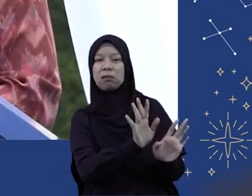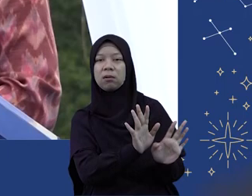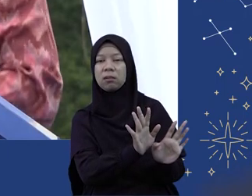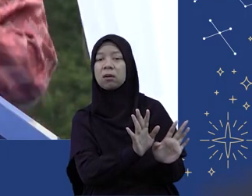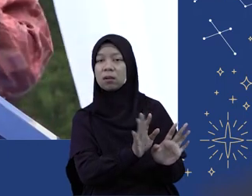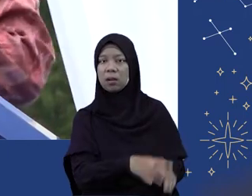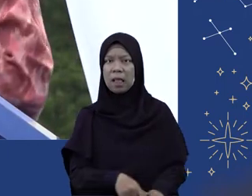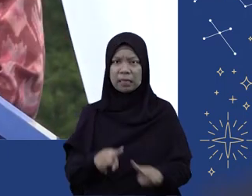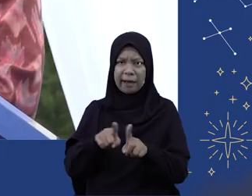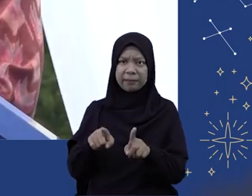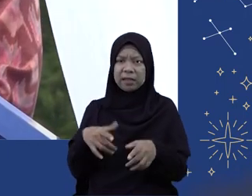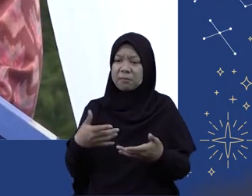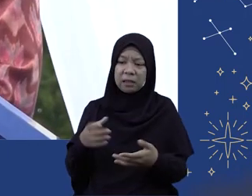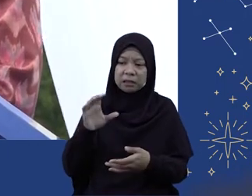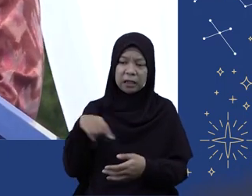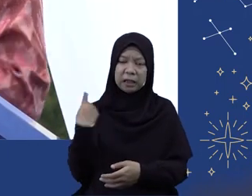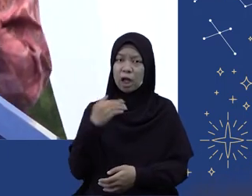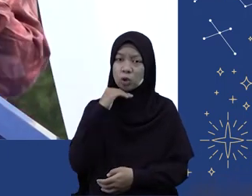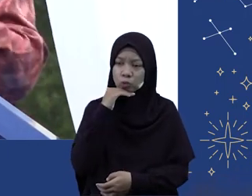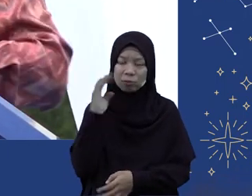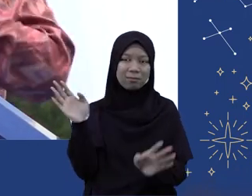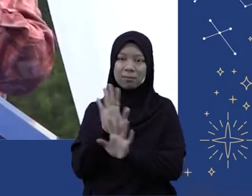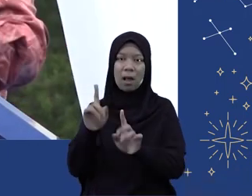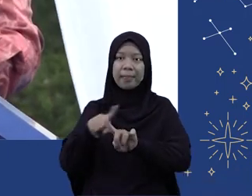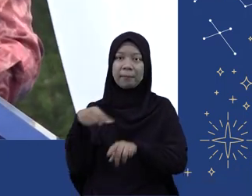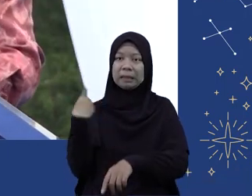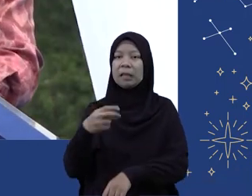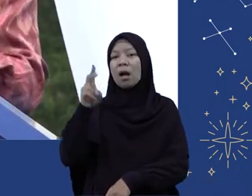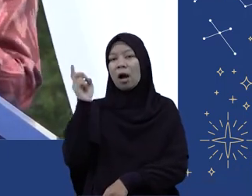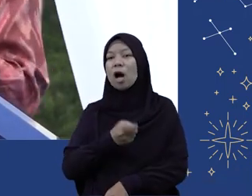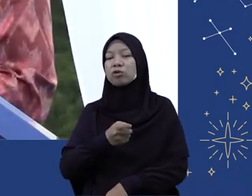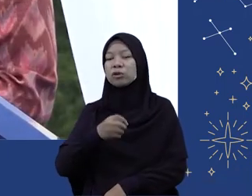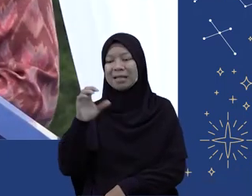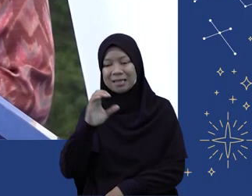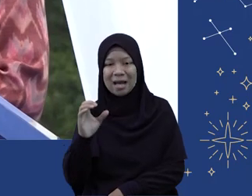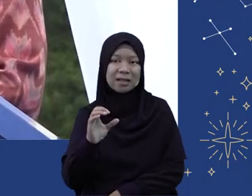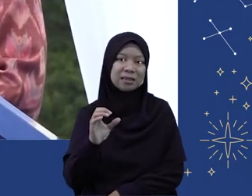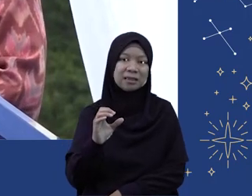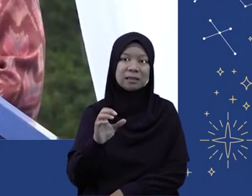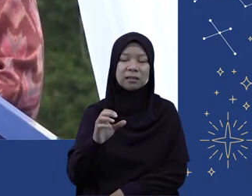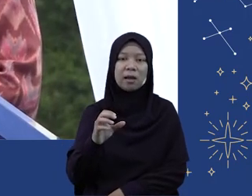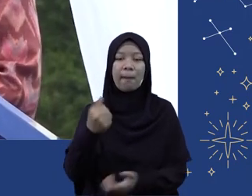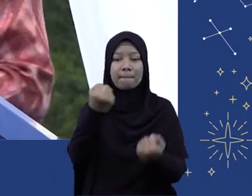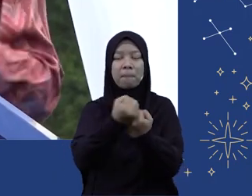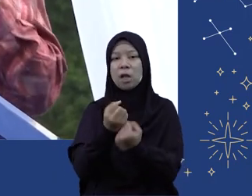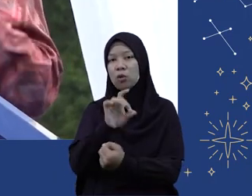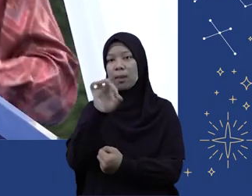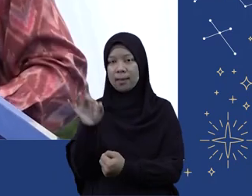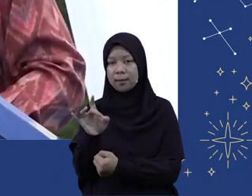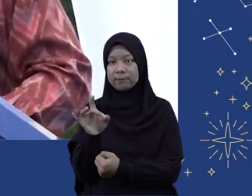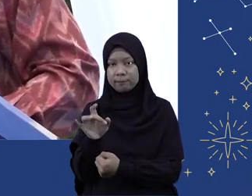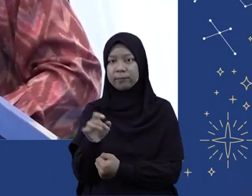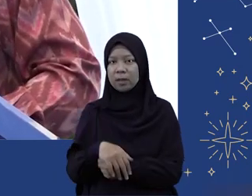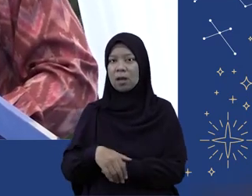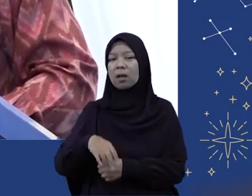kapan-kapan Cari jalan lain lah mudah-mudahan ke depan membuat kebijakan ini lebih peduli kepada sains termasuk asam lambung itu harus